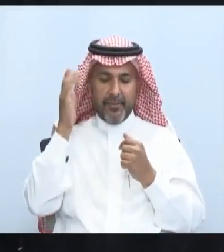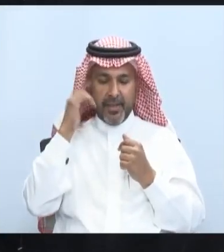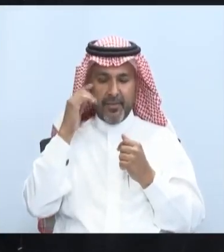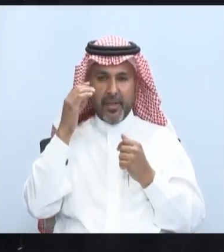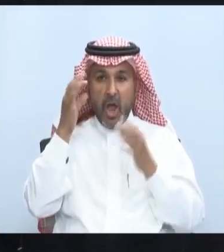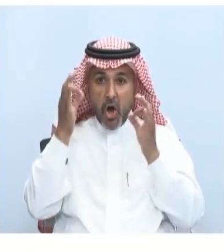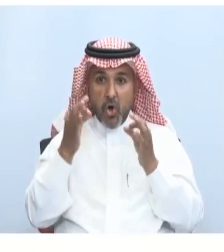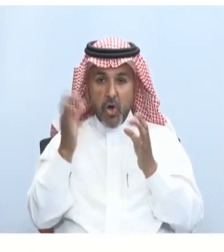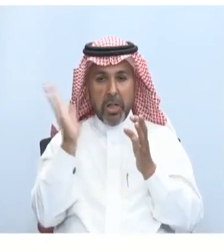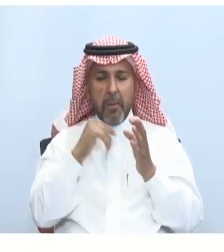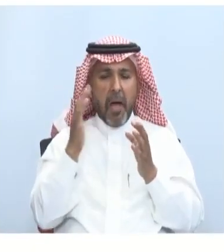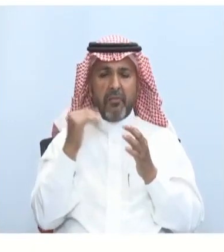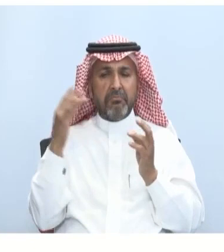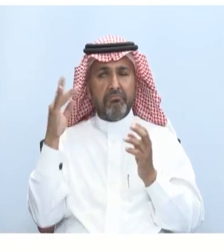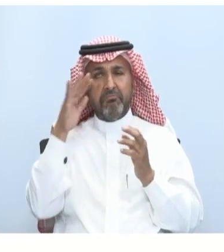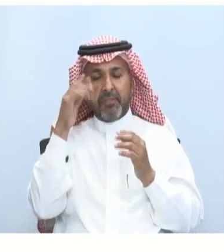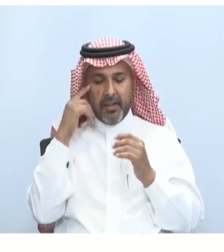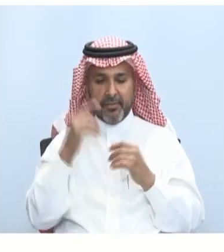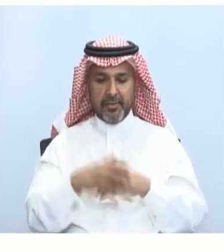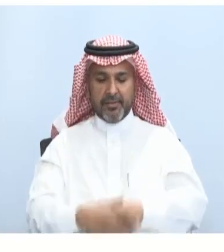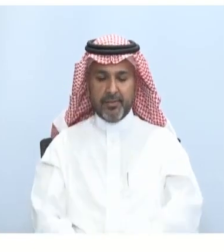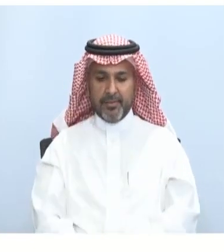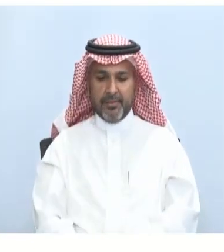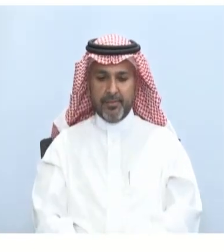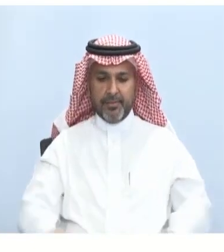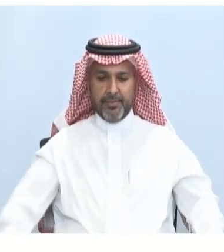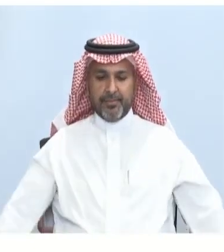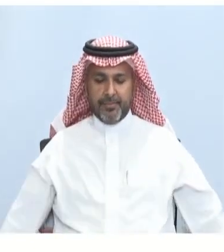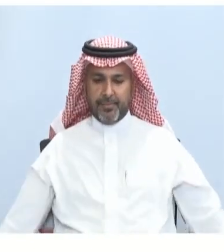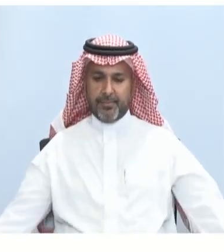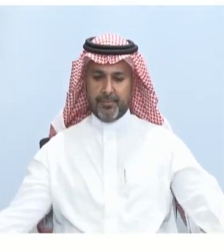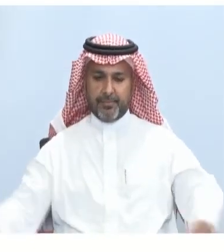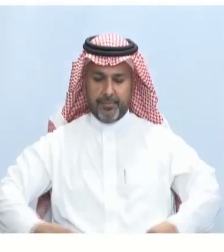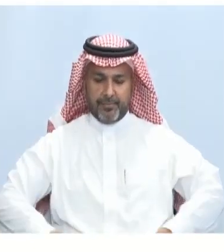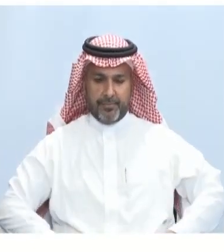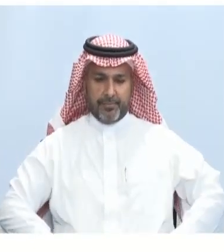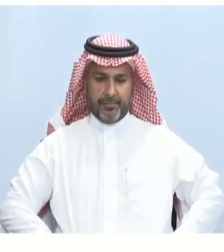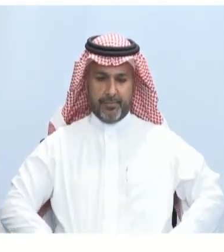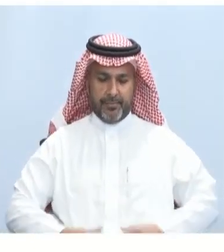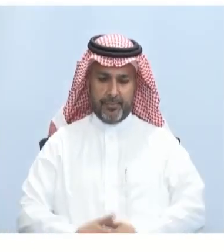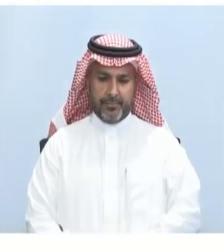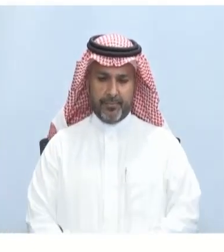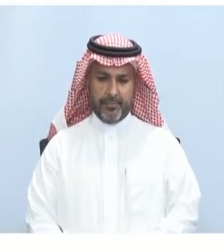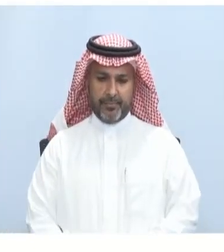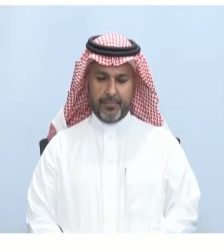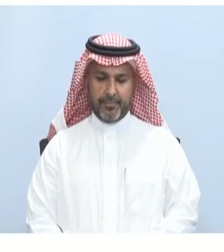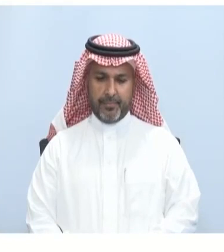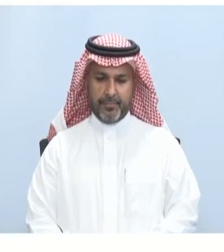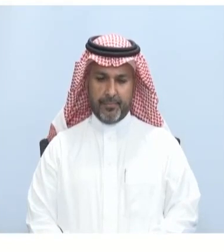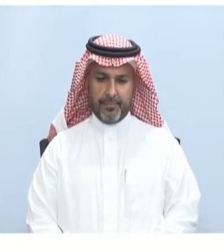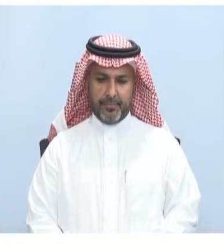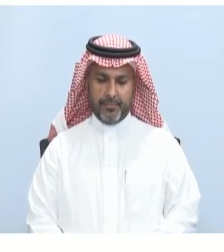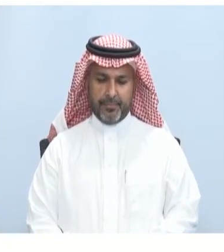فنطلع السوالب اللي داخل الجذر هذه بتعطيني اي وهذي راح تعطيني اي ثم ندمج